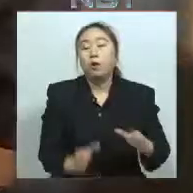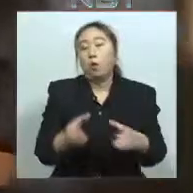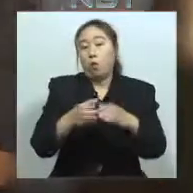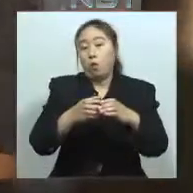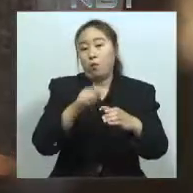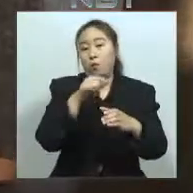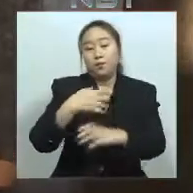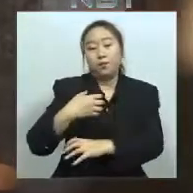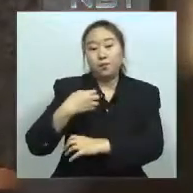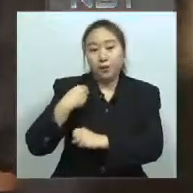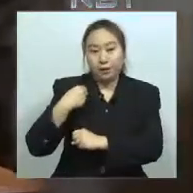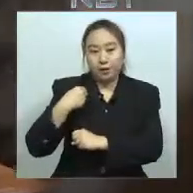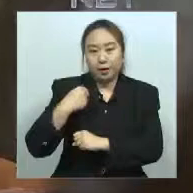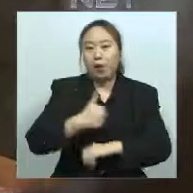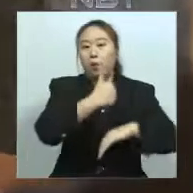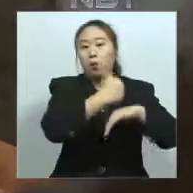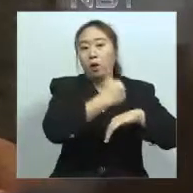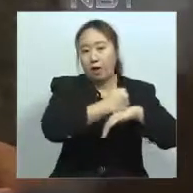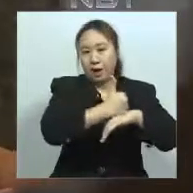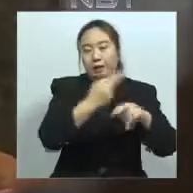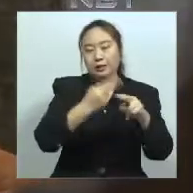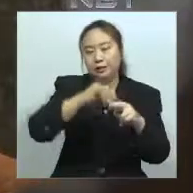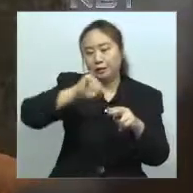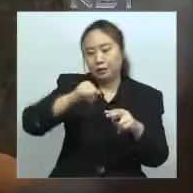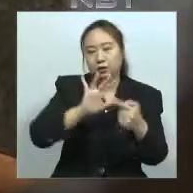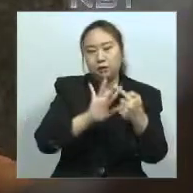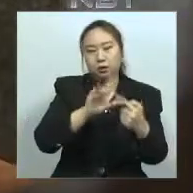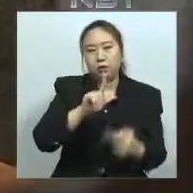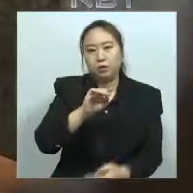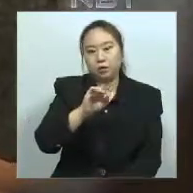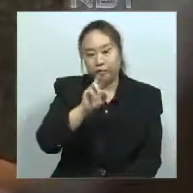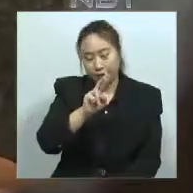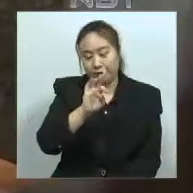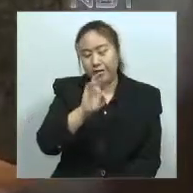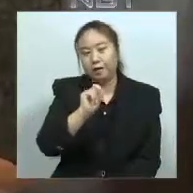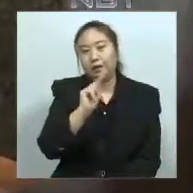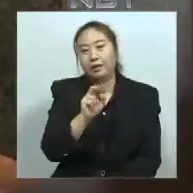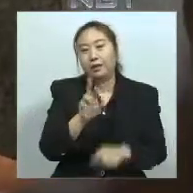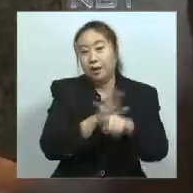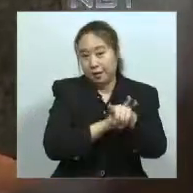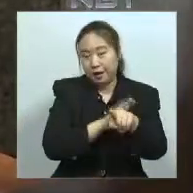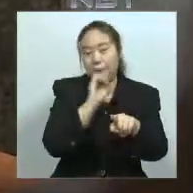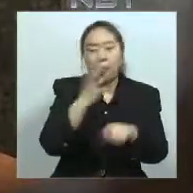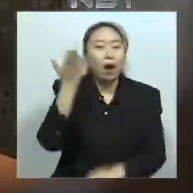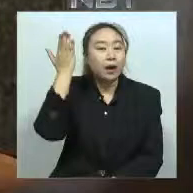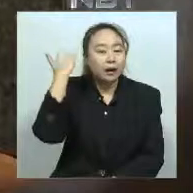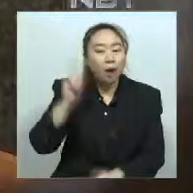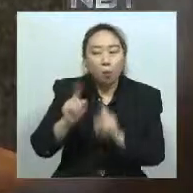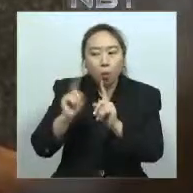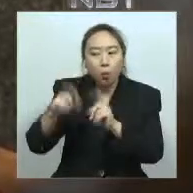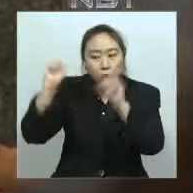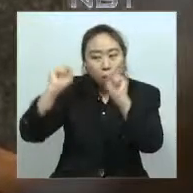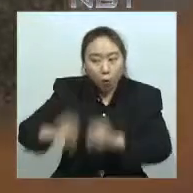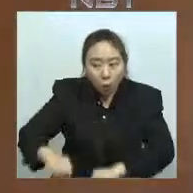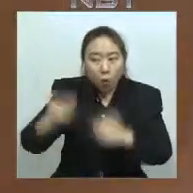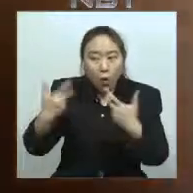มคือพรรคประชาธิปัตย์หัวหน้าพรรคนะครับคุณจุรินทร์ลักษณวิศิษฏ์พูดถึงกระแสข่าวที่ว่าอะไรที่คุยตกลงกันไว้ก็แล้วแต่เนี่ยเดี๋ยวสุ